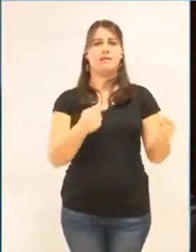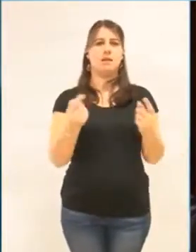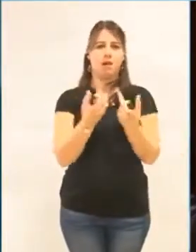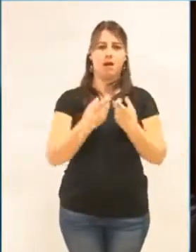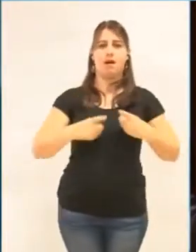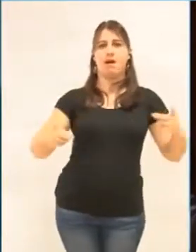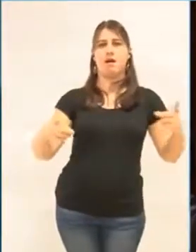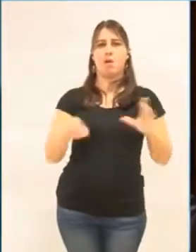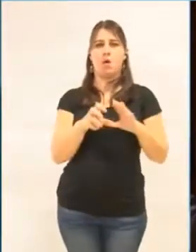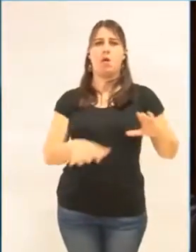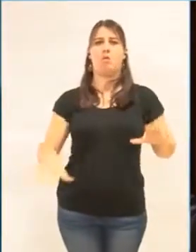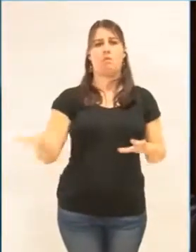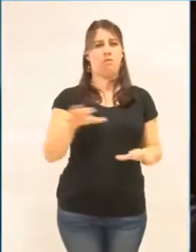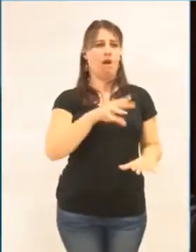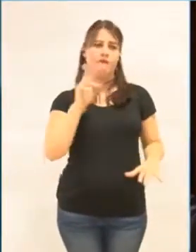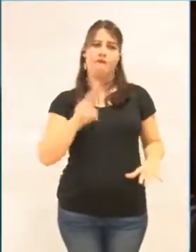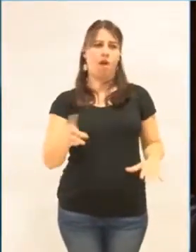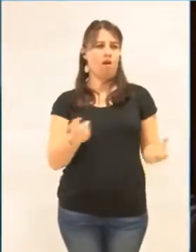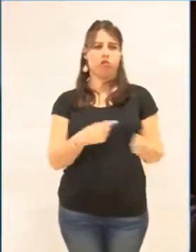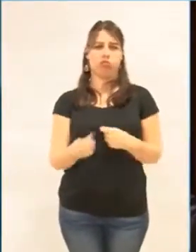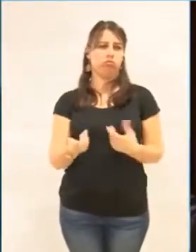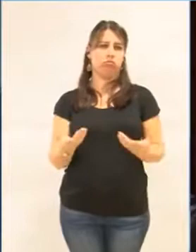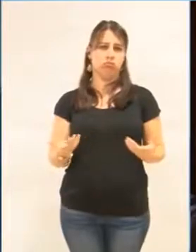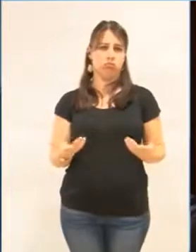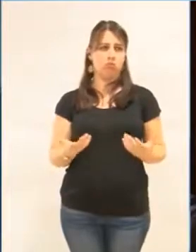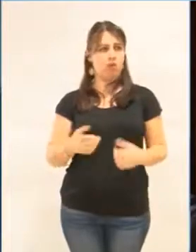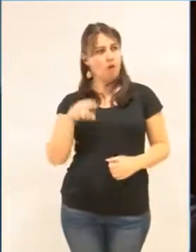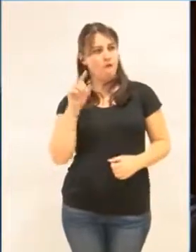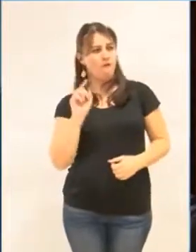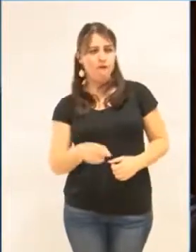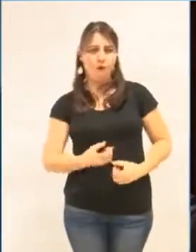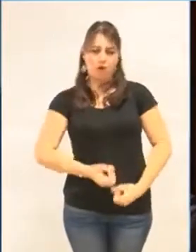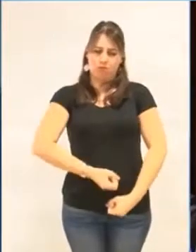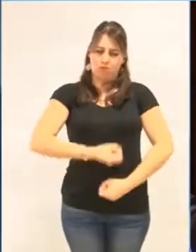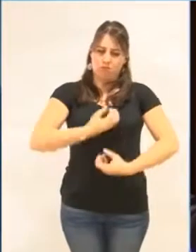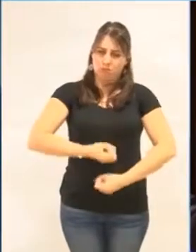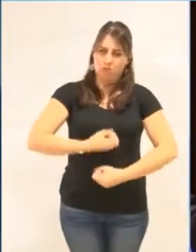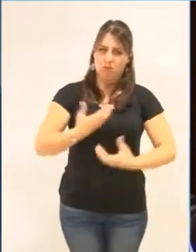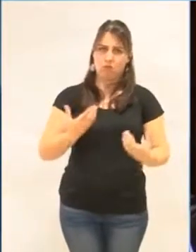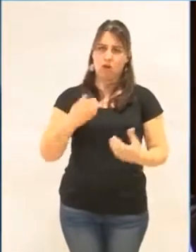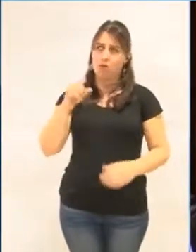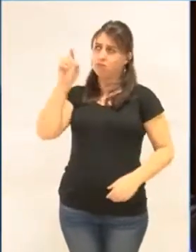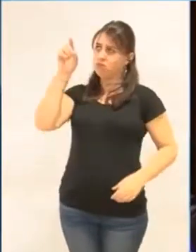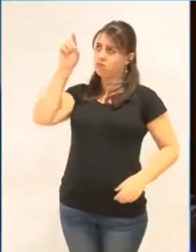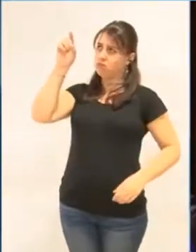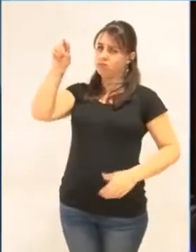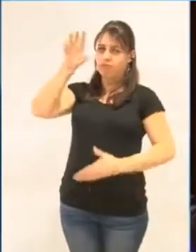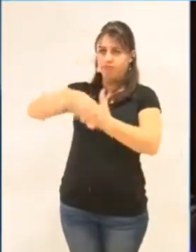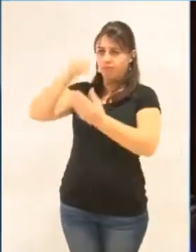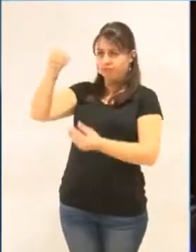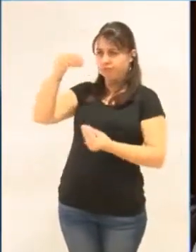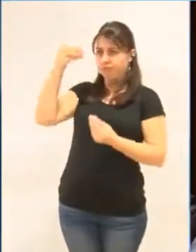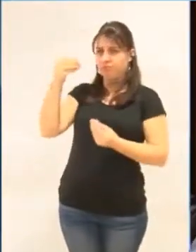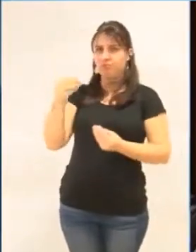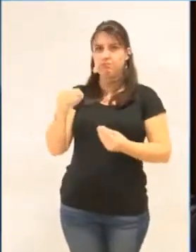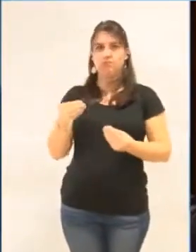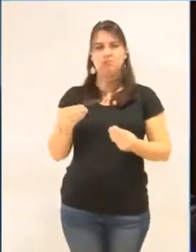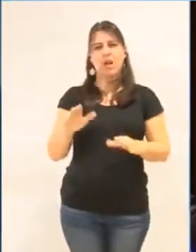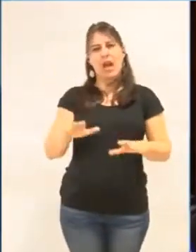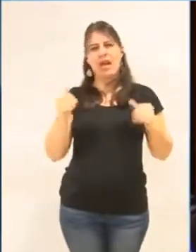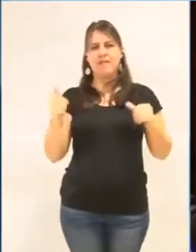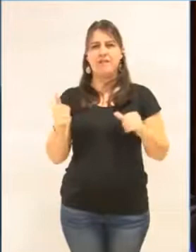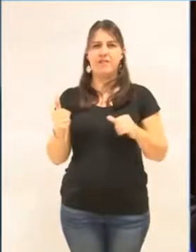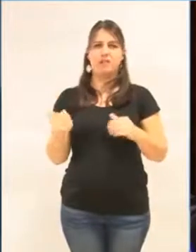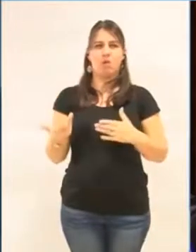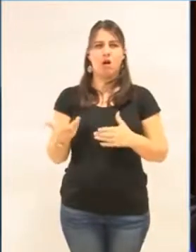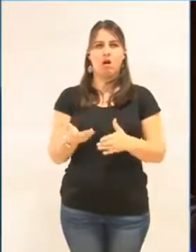locale qui est le nôtre. Nous devrions pouvoir parler de ce que la Chambre évoque sans que tout de suite les